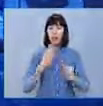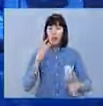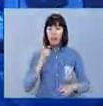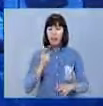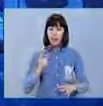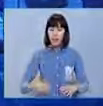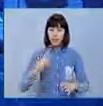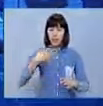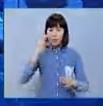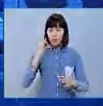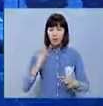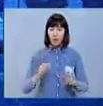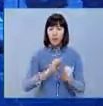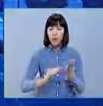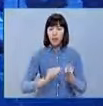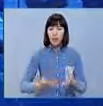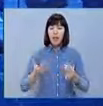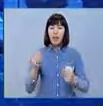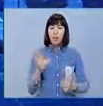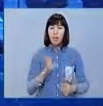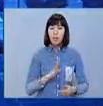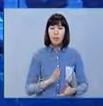азаматтардың 20%-ның өтініші қанағаттандырылады.